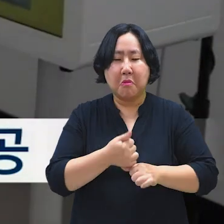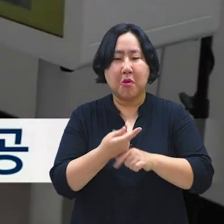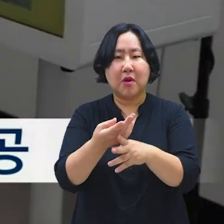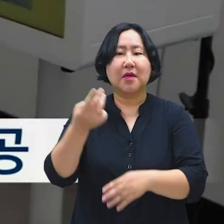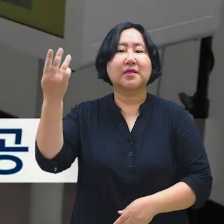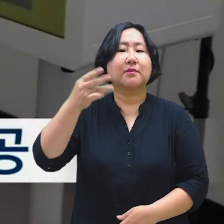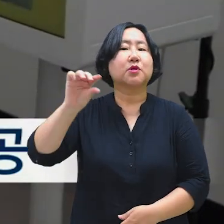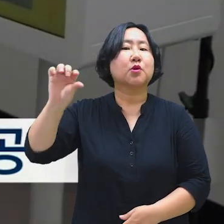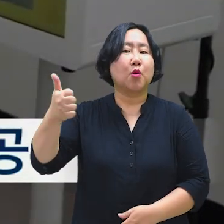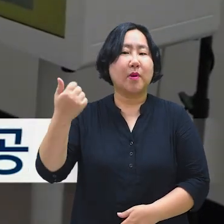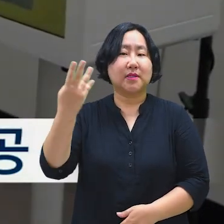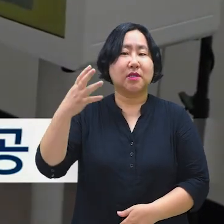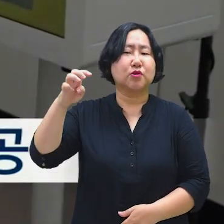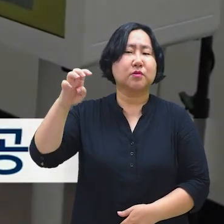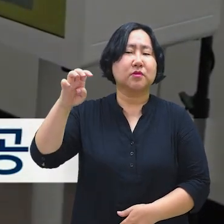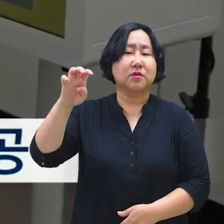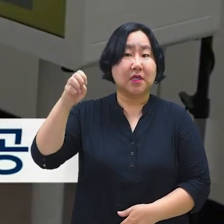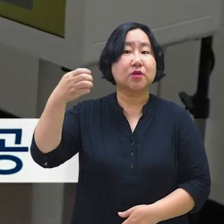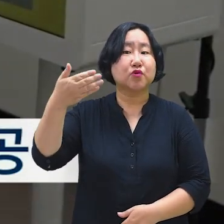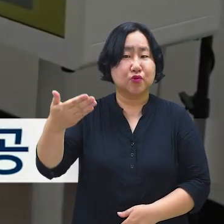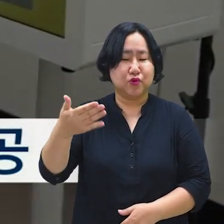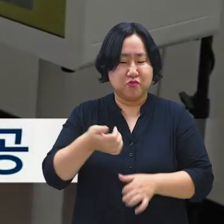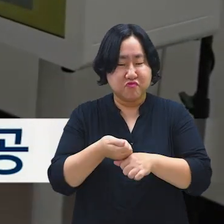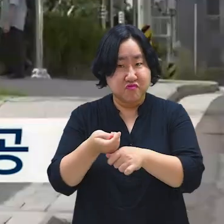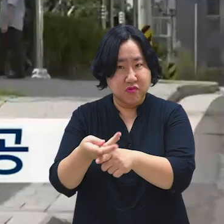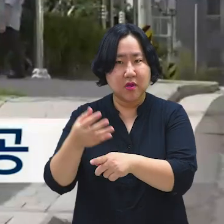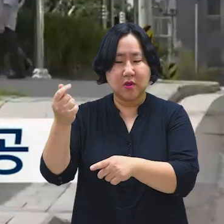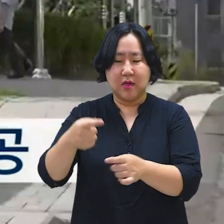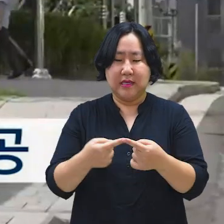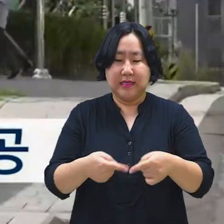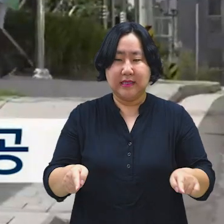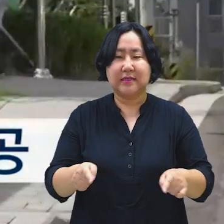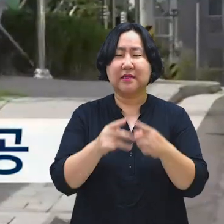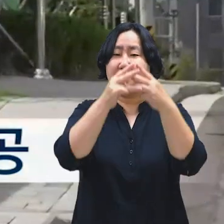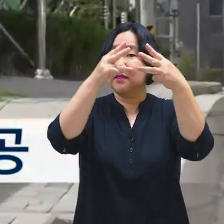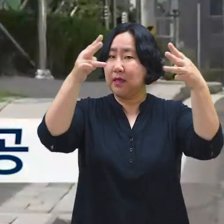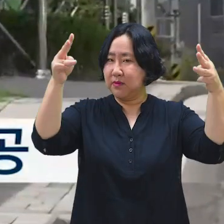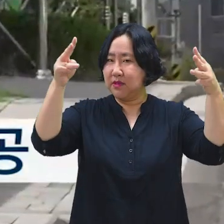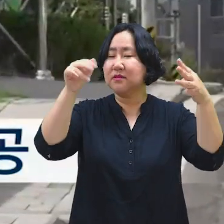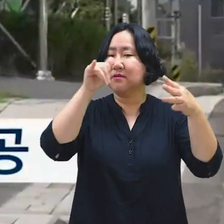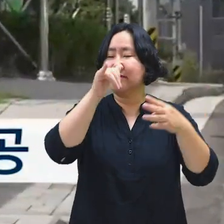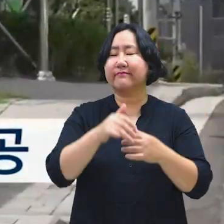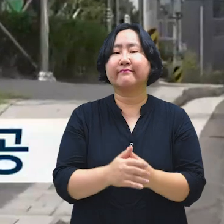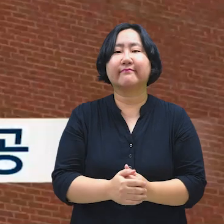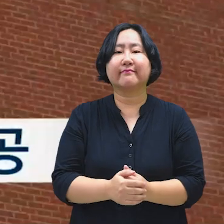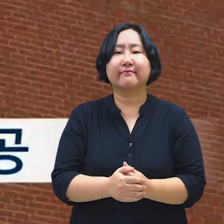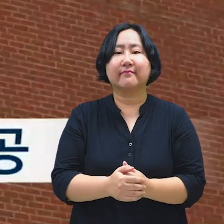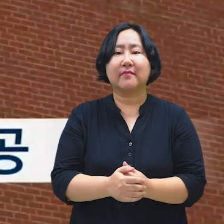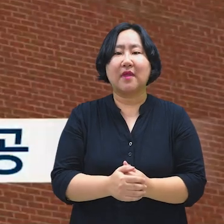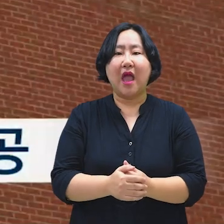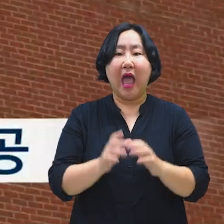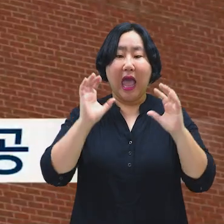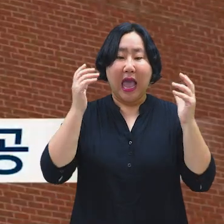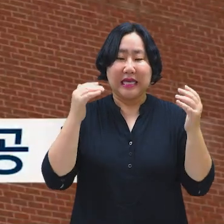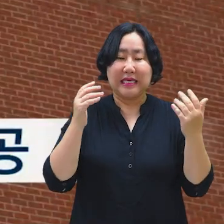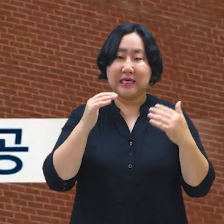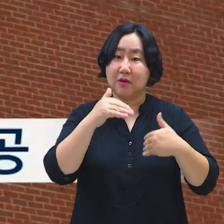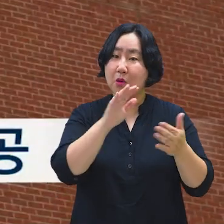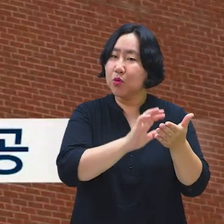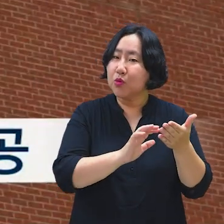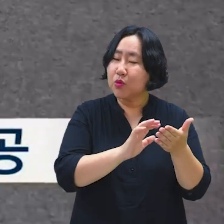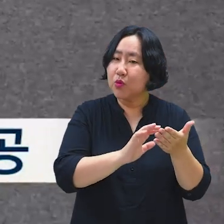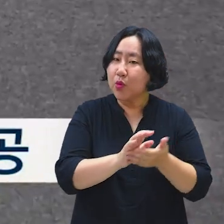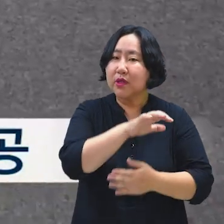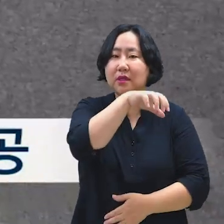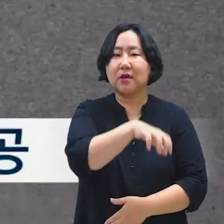연면적 3,546 제곱미터의 지하 1층 지상 3층 규모인데요 역류와 실내 놀이터와